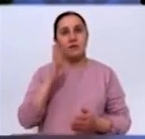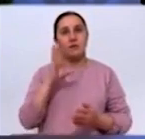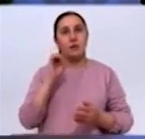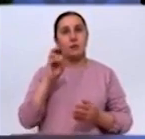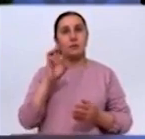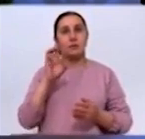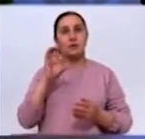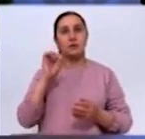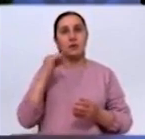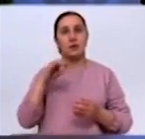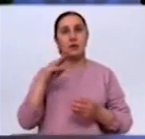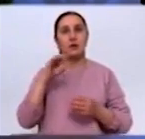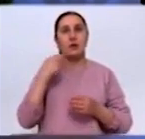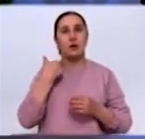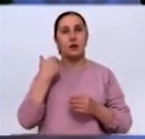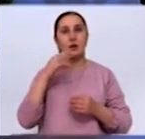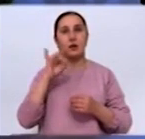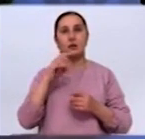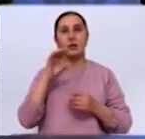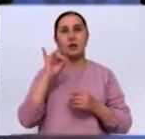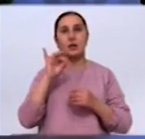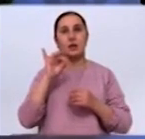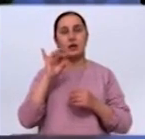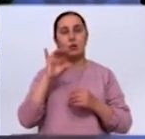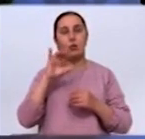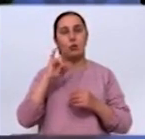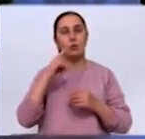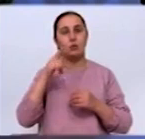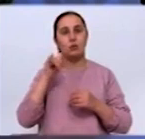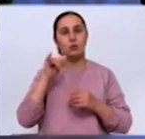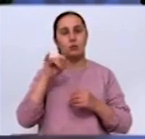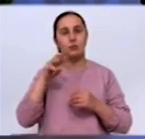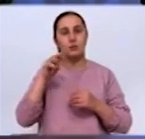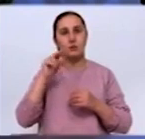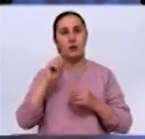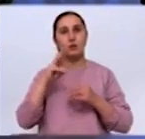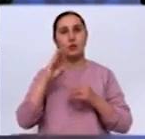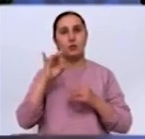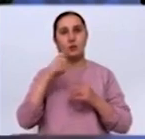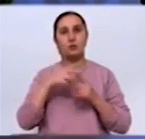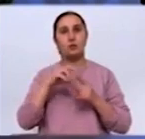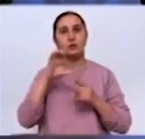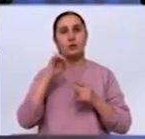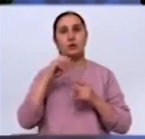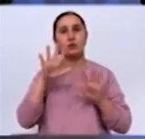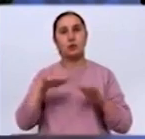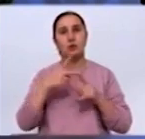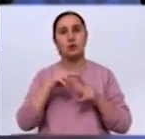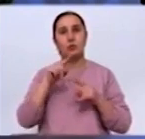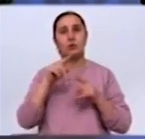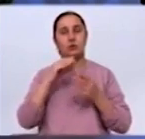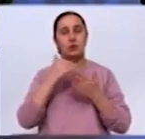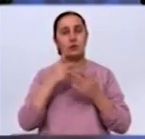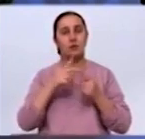Veb-sayt inglizcha web o'rgimchak to'ri, sayt joyi degan ma'nolarni bildiradi. Bu bir nechta sahifalarni